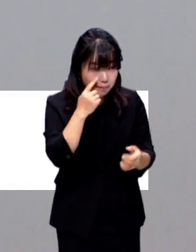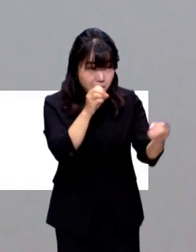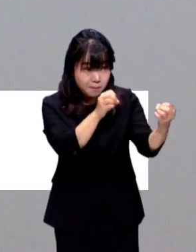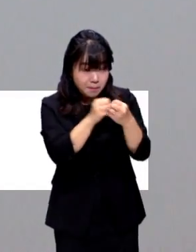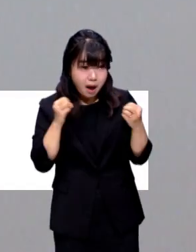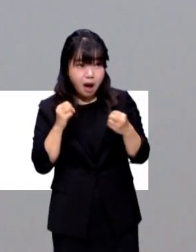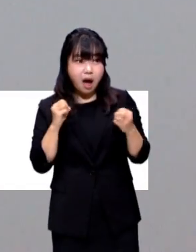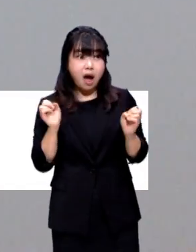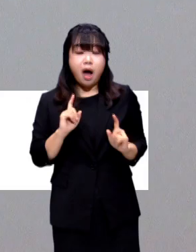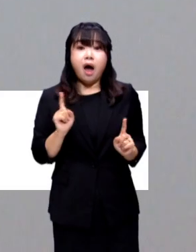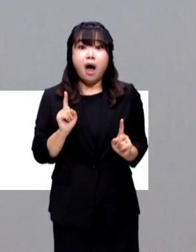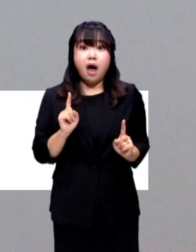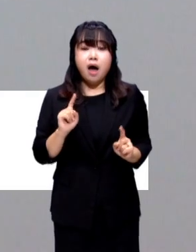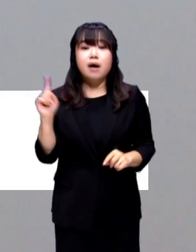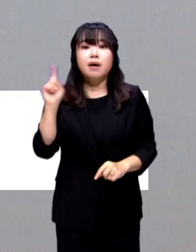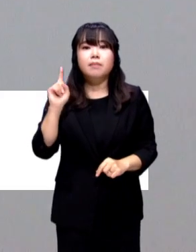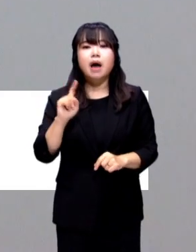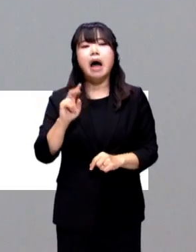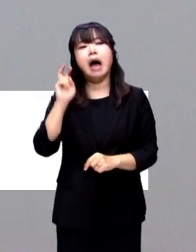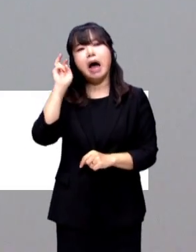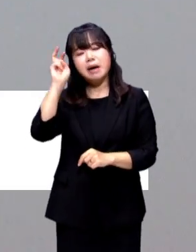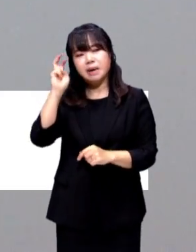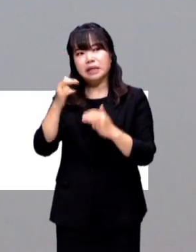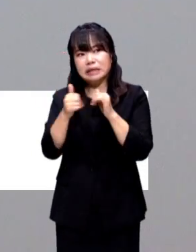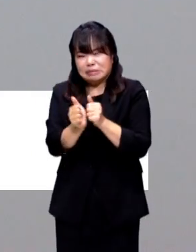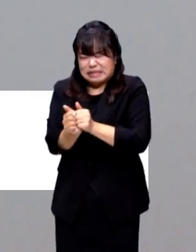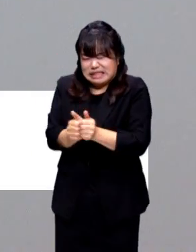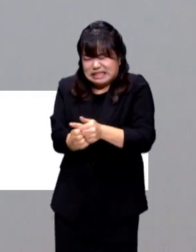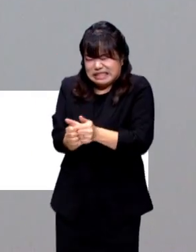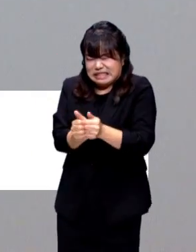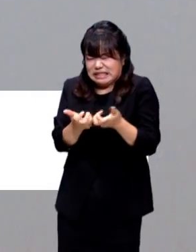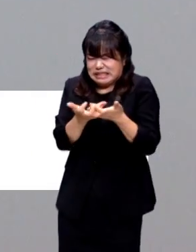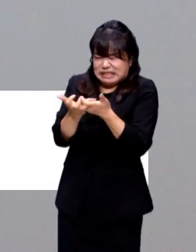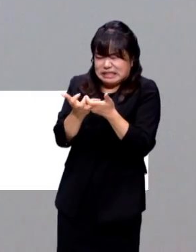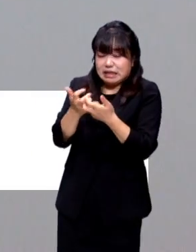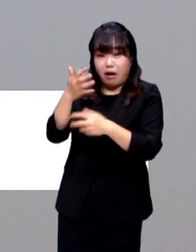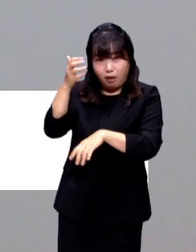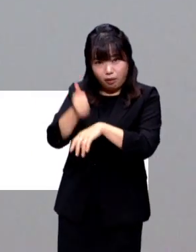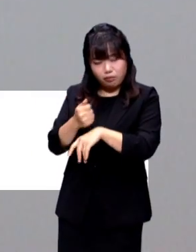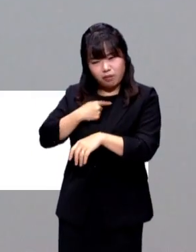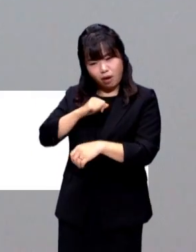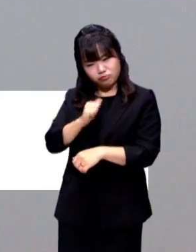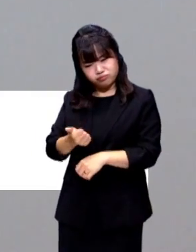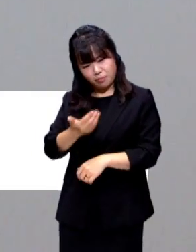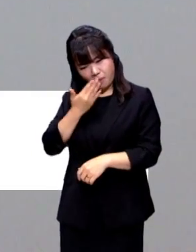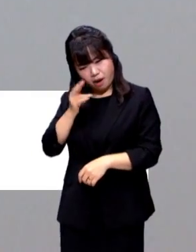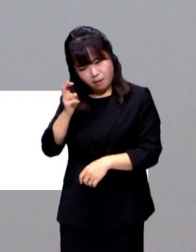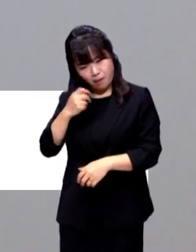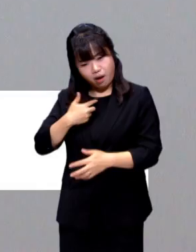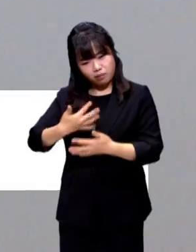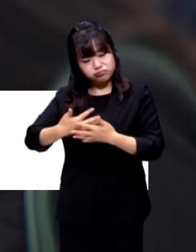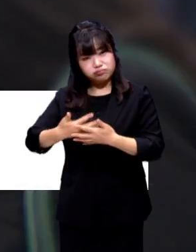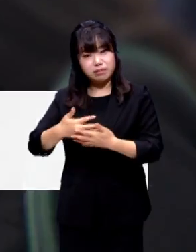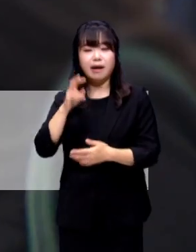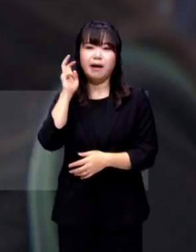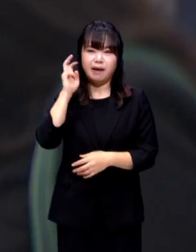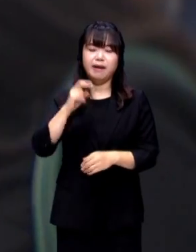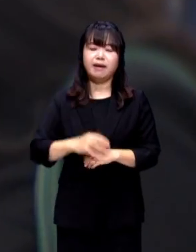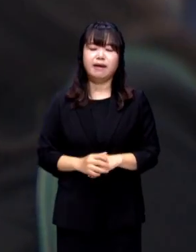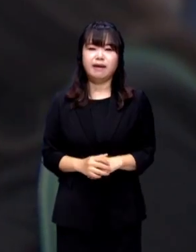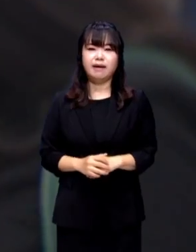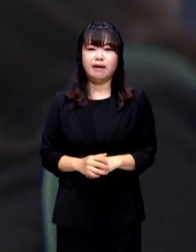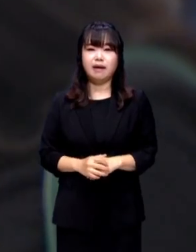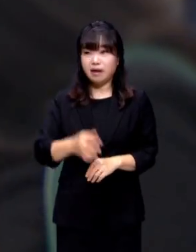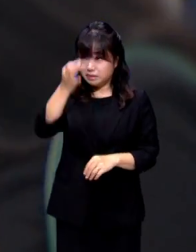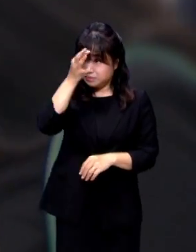되셨다 보니까 아 이런 상황이 정말로 이제 큰 문제가 될 수 있겠구나라는 걸 경험을 하시게 되면서 학계